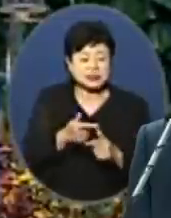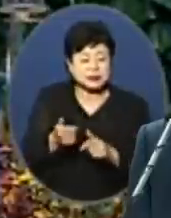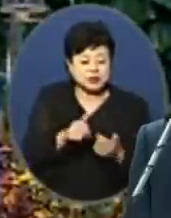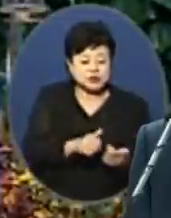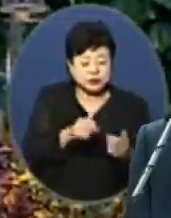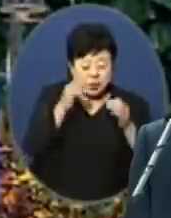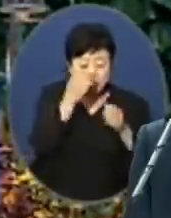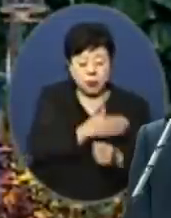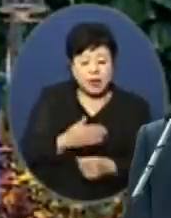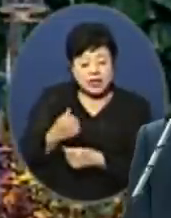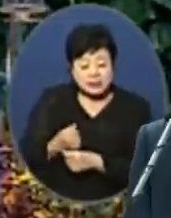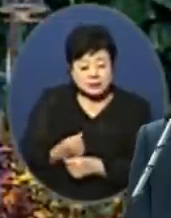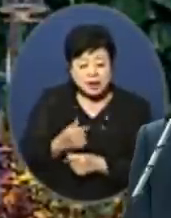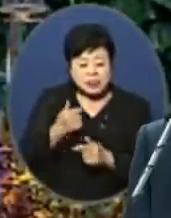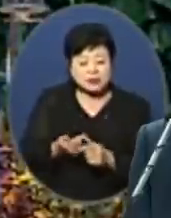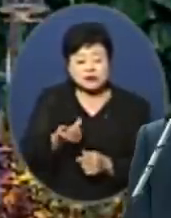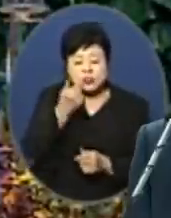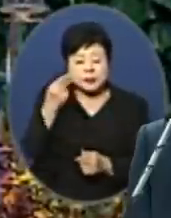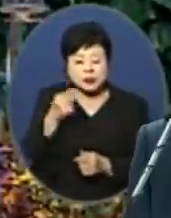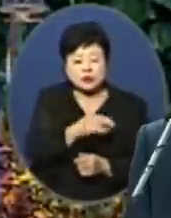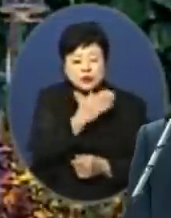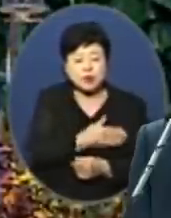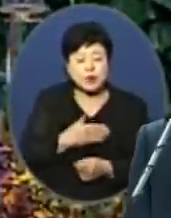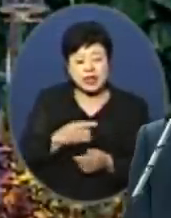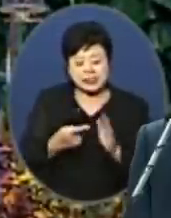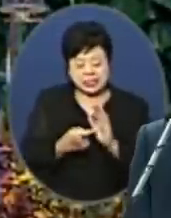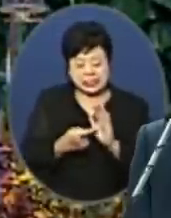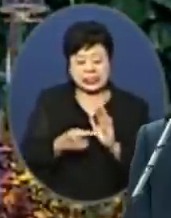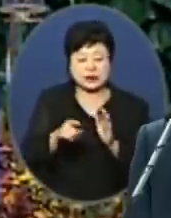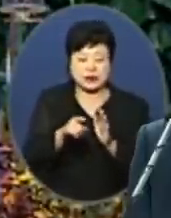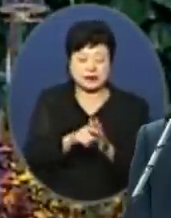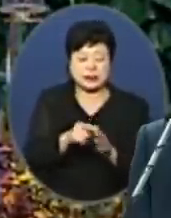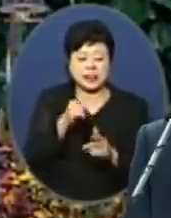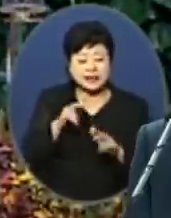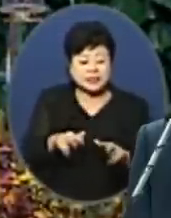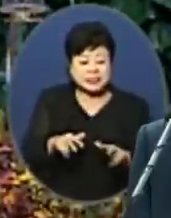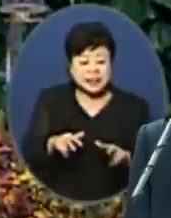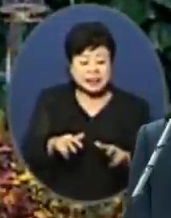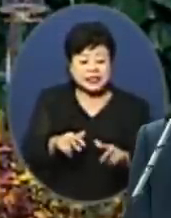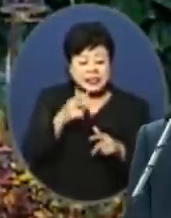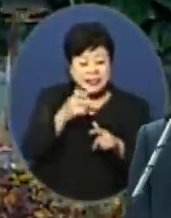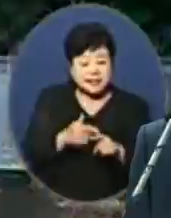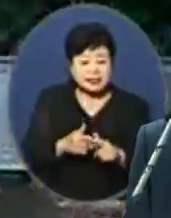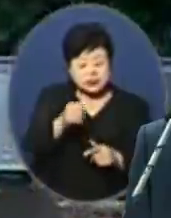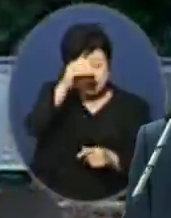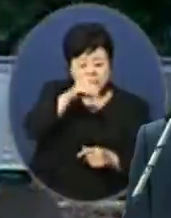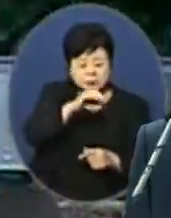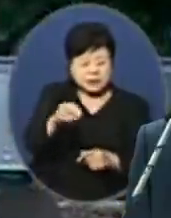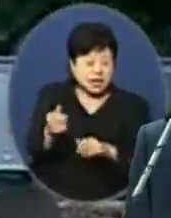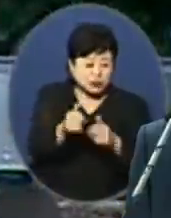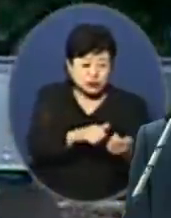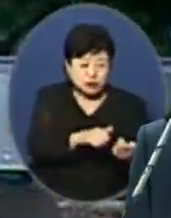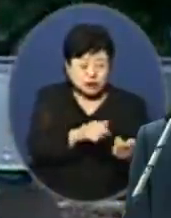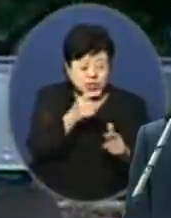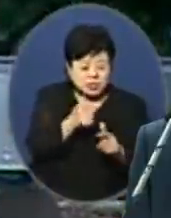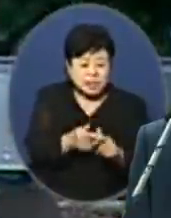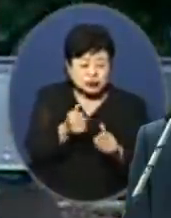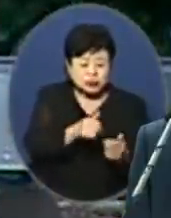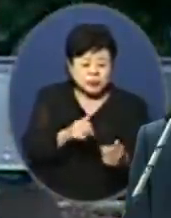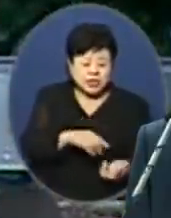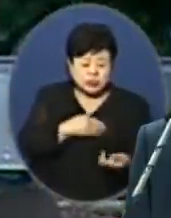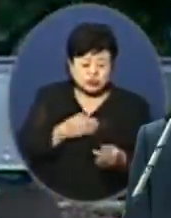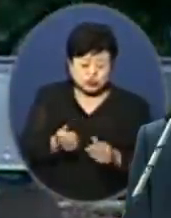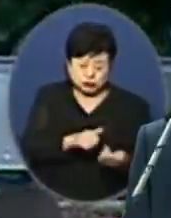죽음을 몸에 짊어지면 예수의 생명이 또한 우리 몸에 나타나게 하려미라. 이제는 예수 그리스도 십자가에 죽은 것을 예수 죽음 내